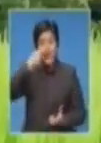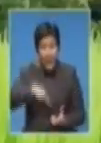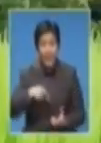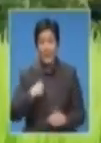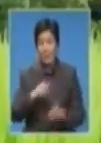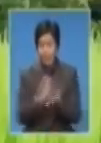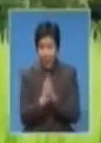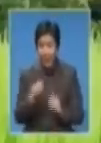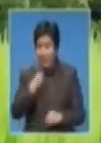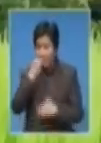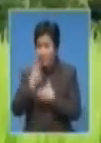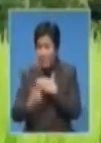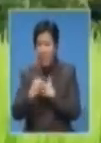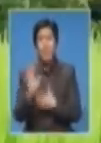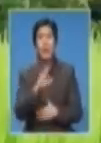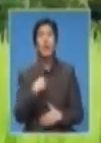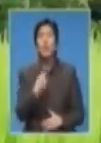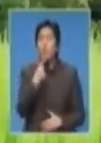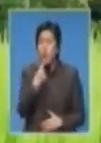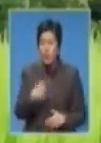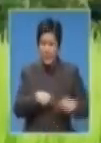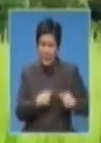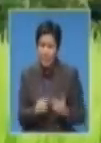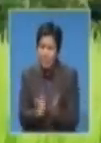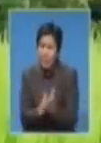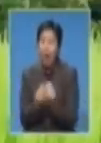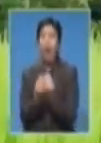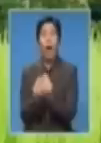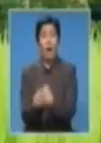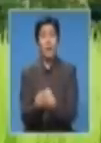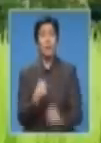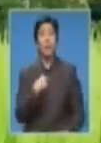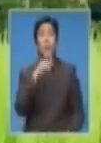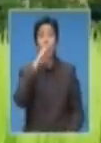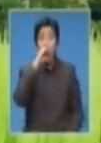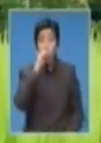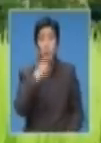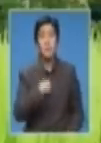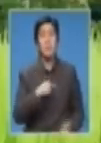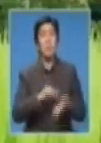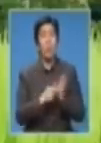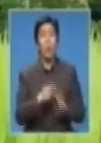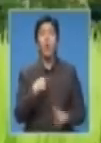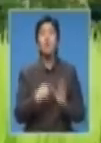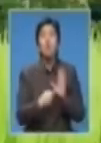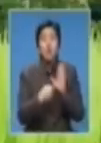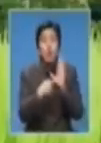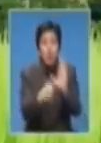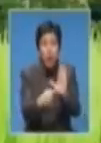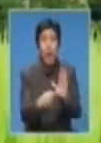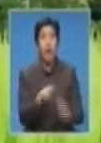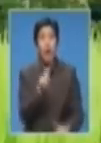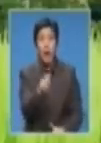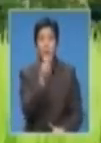ไรนะไปทานขนมปังฝรั่งครับพี่อะไรกันผมว่ามันไม่ถูกอ่ะอะไรที่ผมพูดบางครั้งเป็นการพูดเพื่อยกตัวอย่างเพื่อแสดงเ